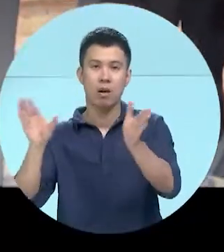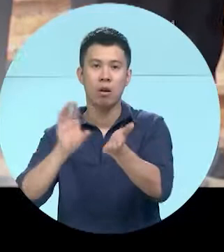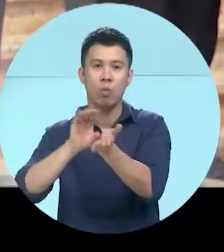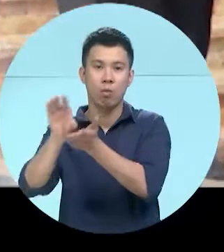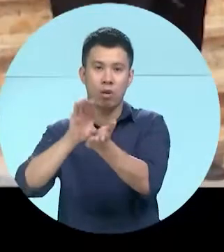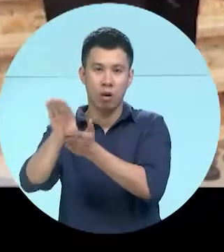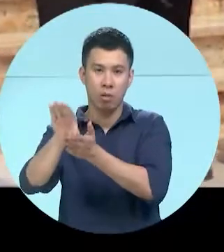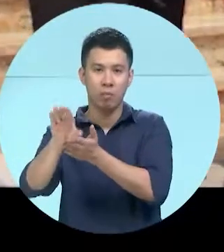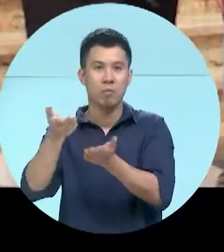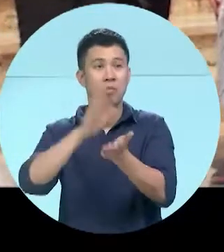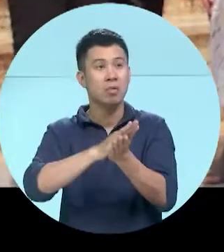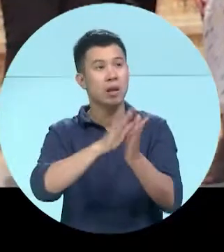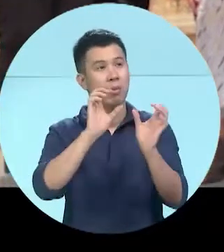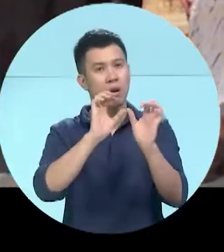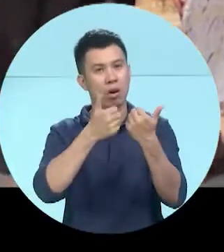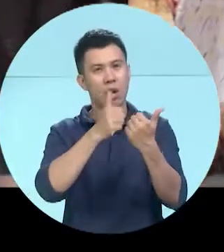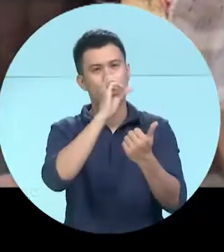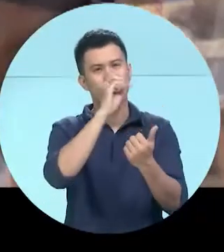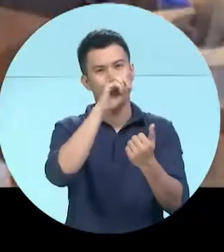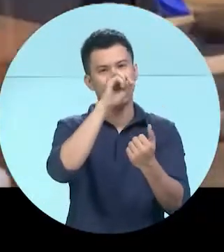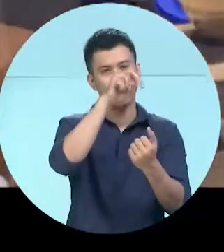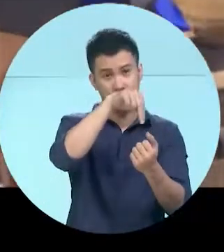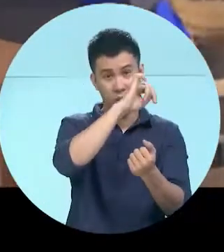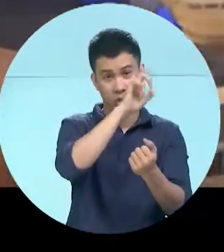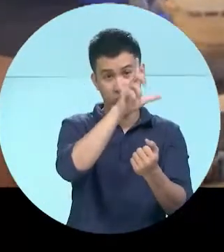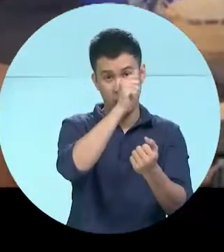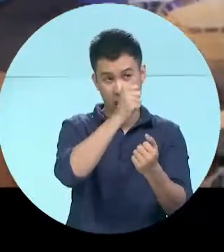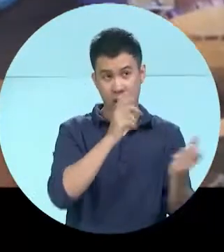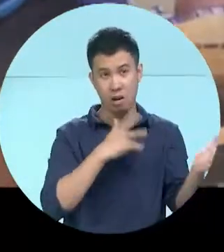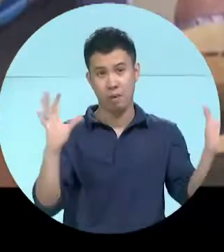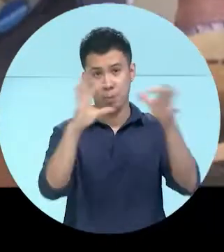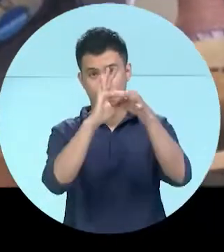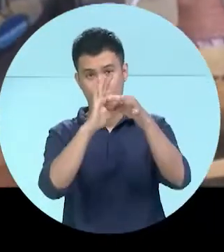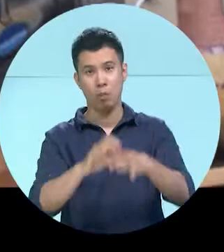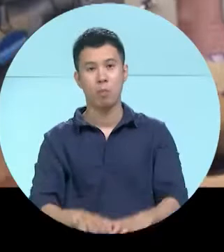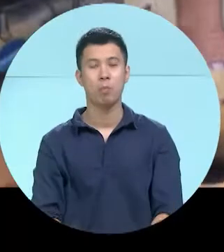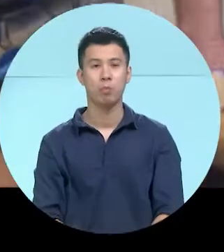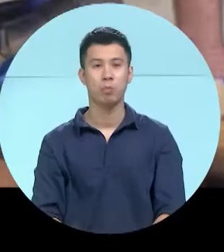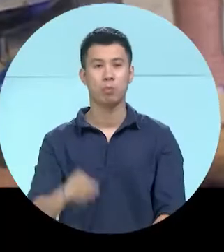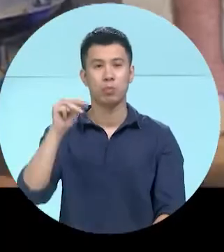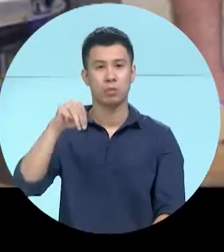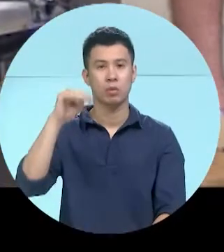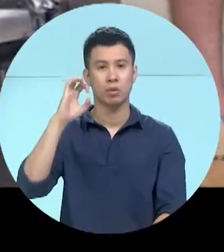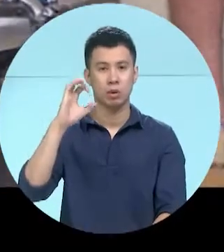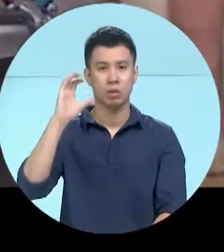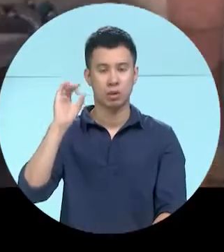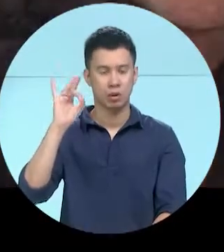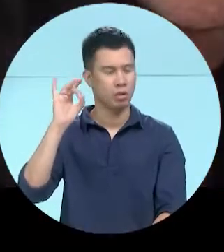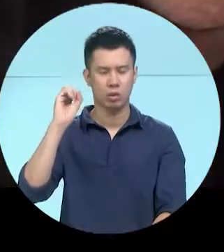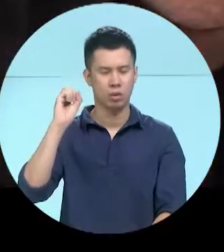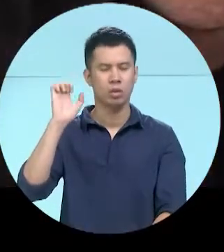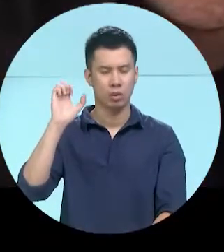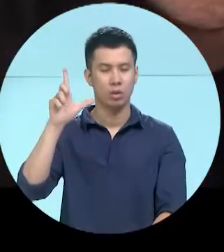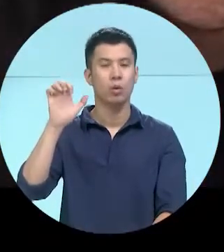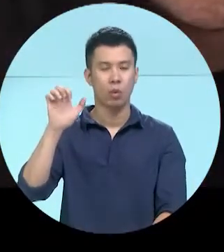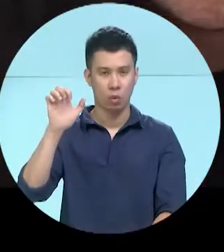bằng cách kết nối các trang trại địa phương ở phía Bắc Sơn La. Năm 2018, Michael đã đưa Simple Coffee về Hà Nội. Dù